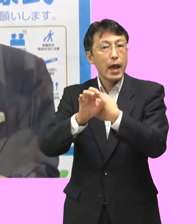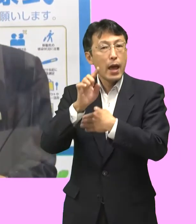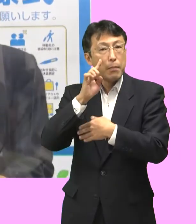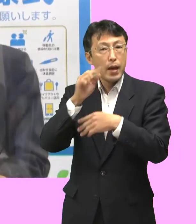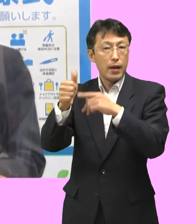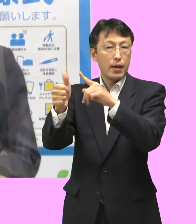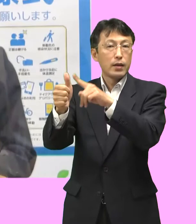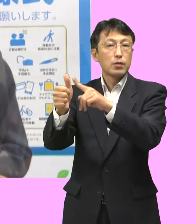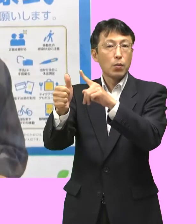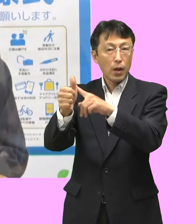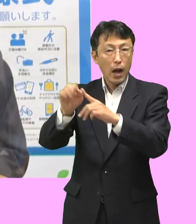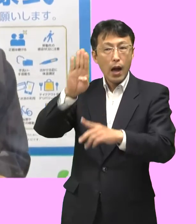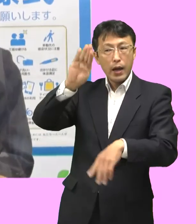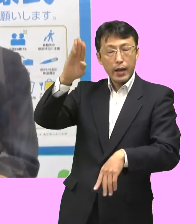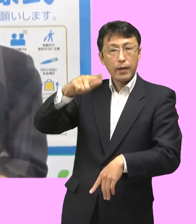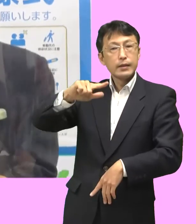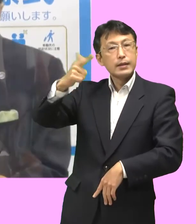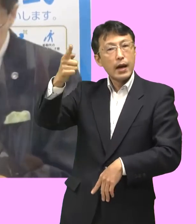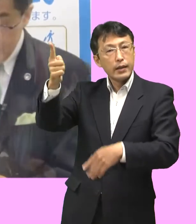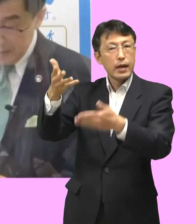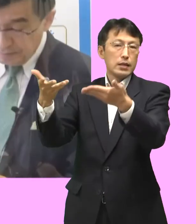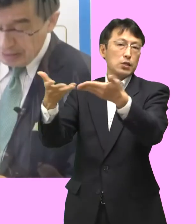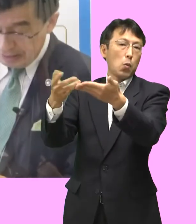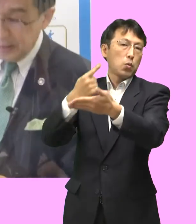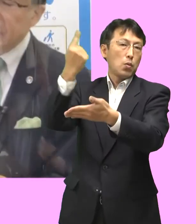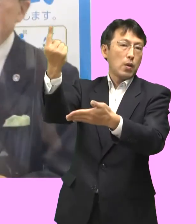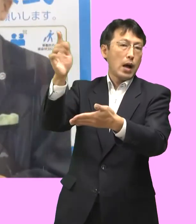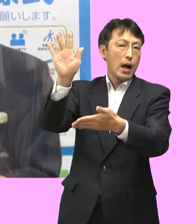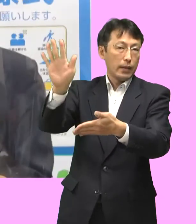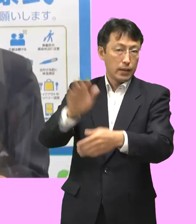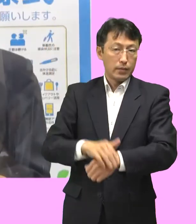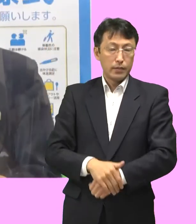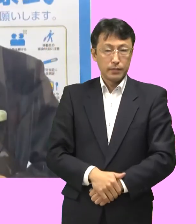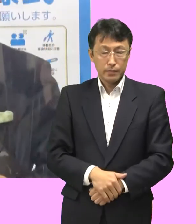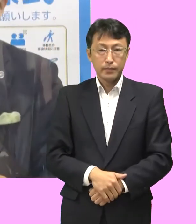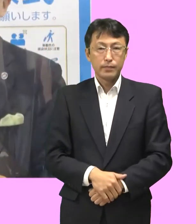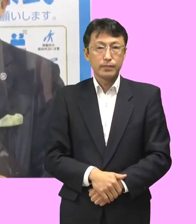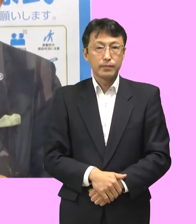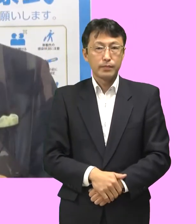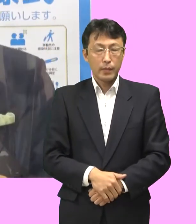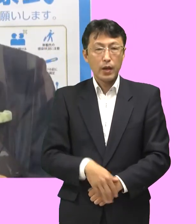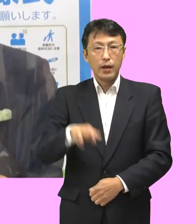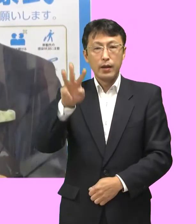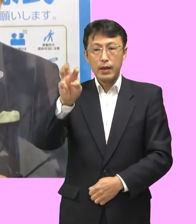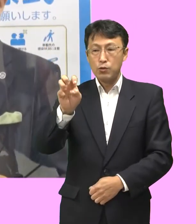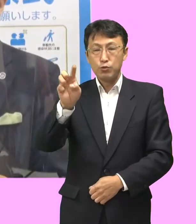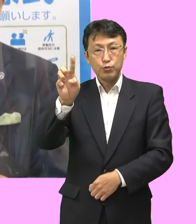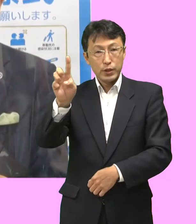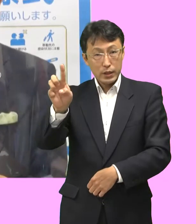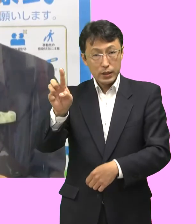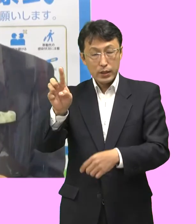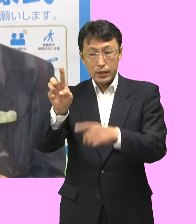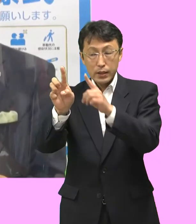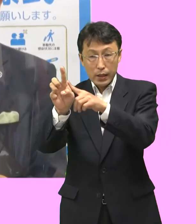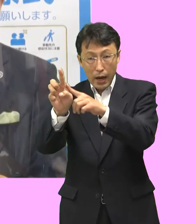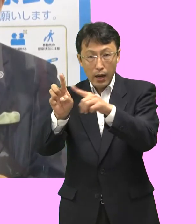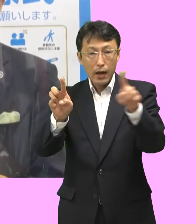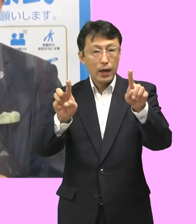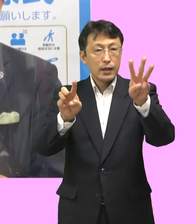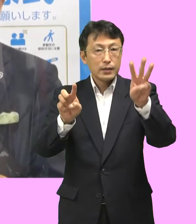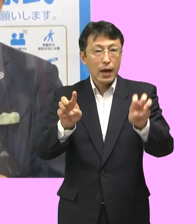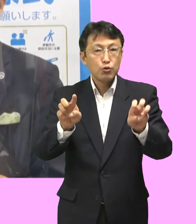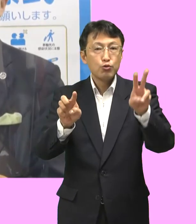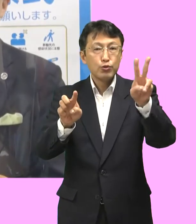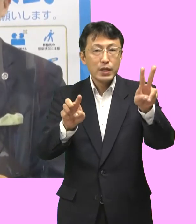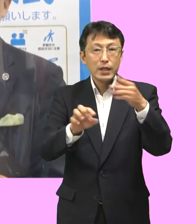31例目の行動歴6番によると思いますが。 ああ、すみません、はい。で、31から32に感染したのではないかと。